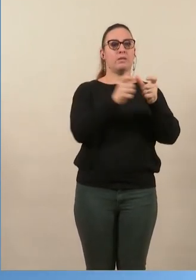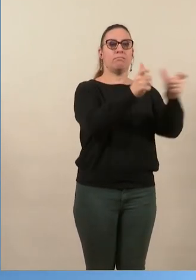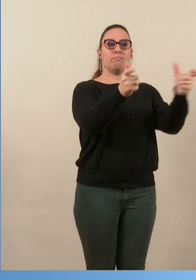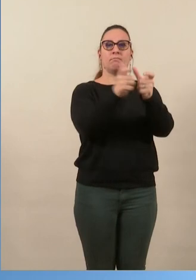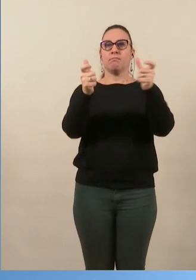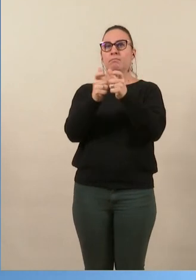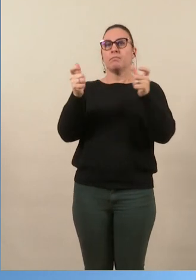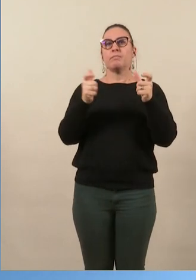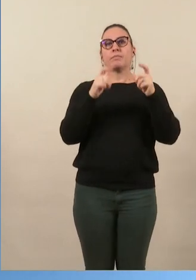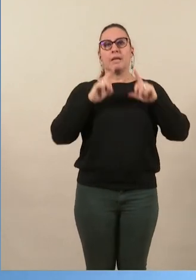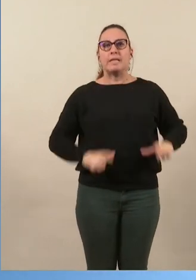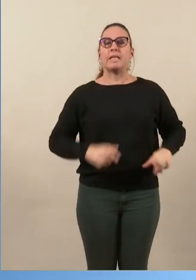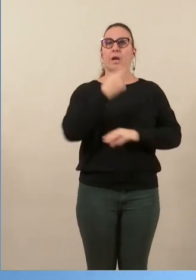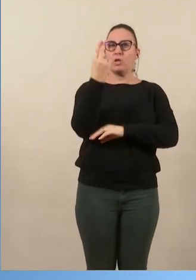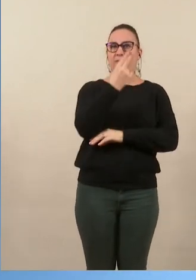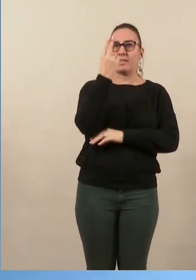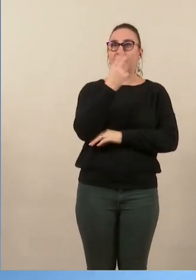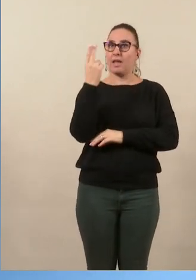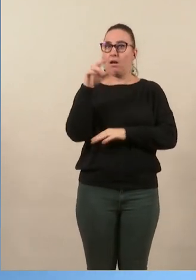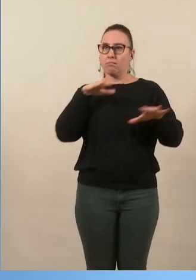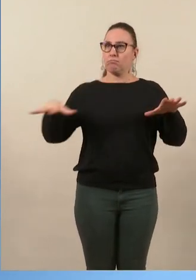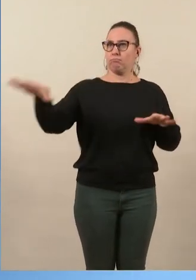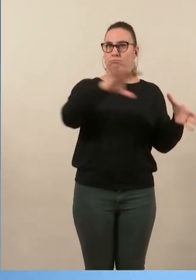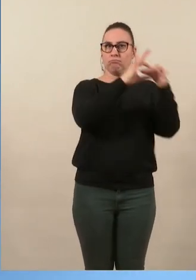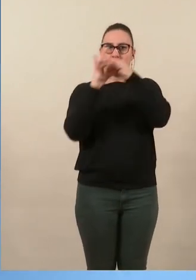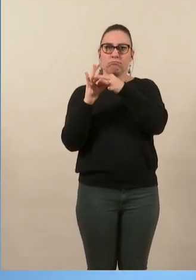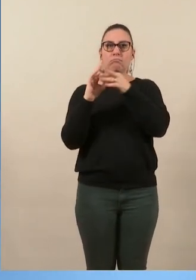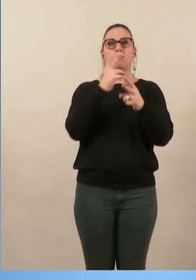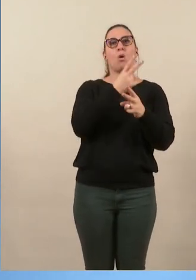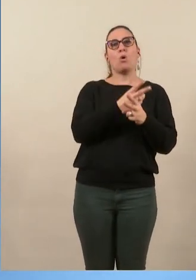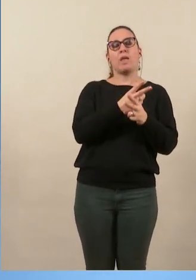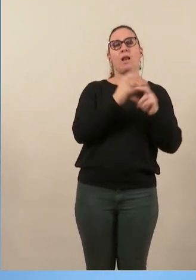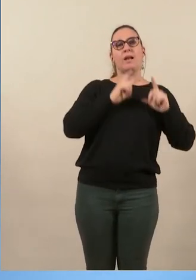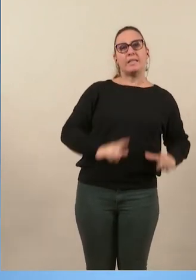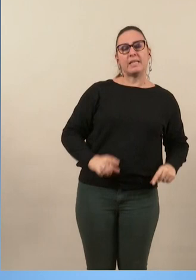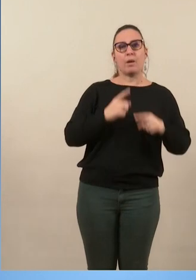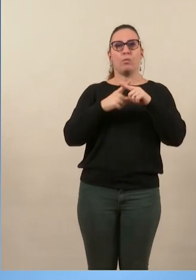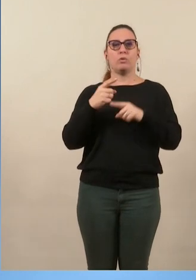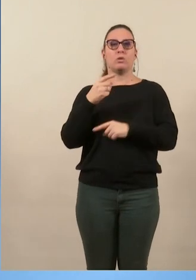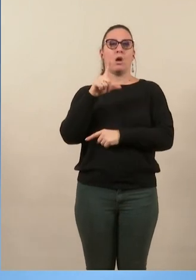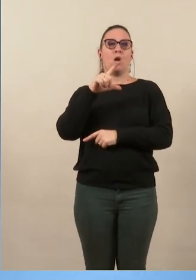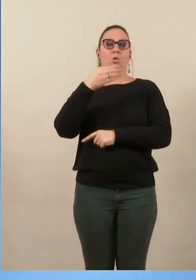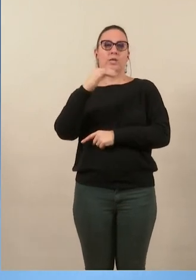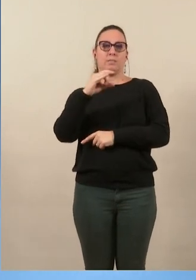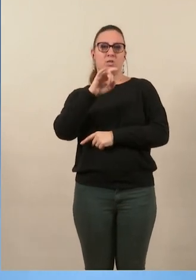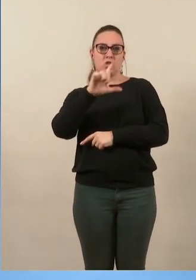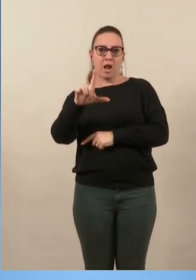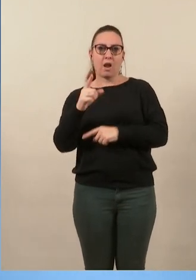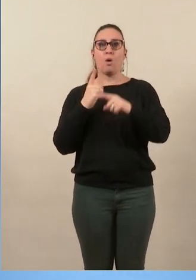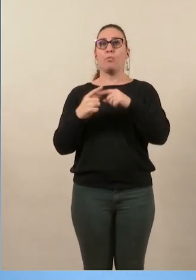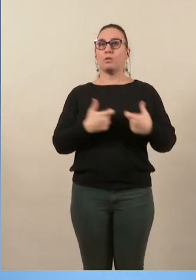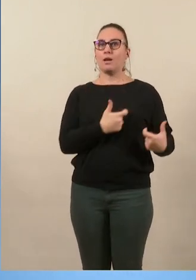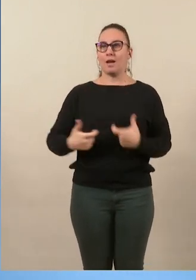secondaire et du supérieur allant du lycée hôtelier à Louis Michel et vacanson intégrant le gretat de